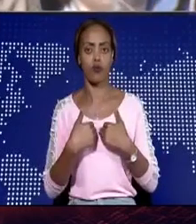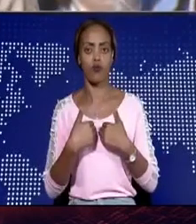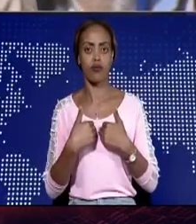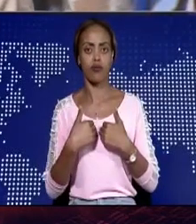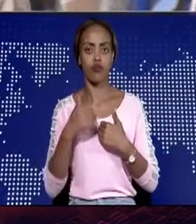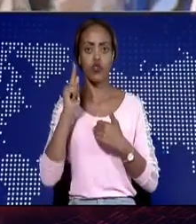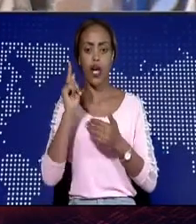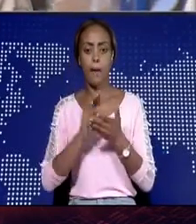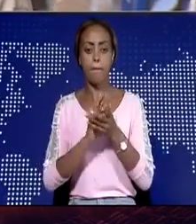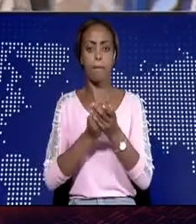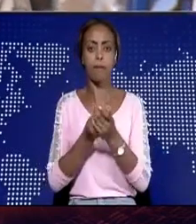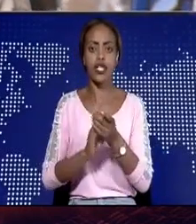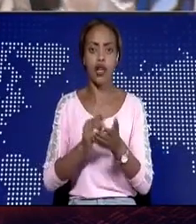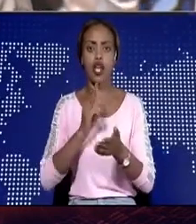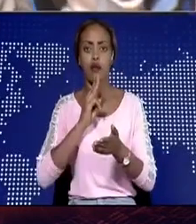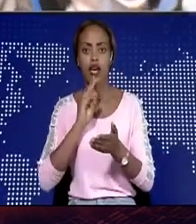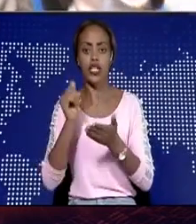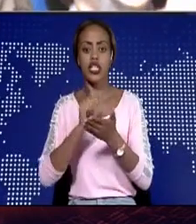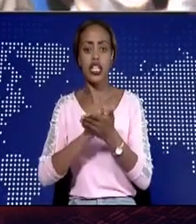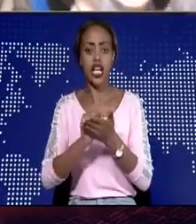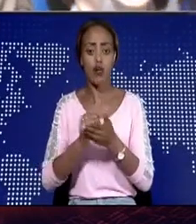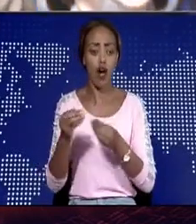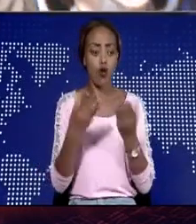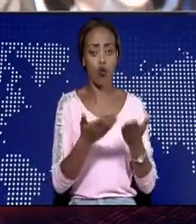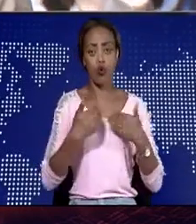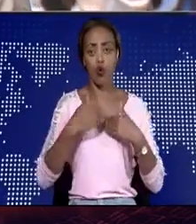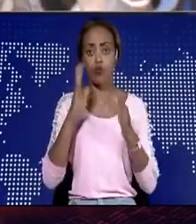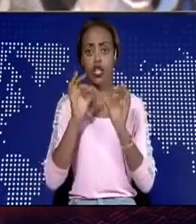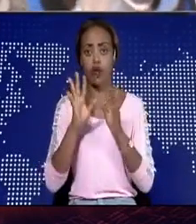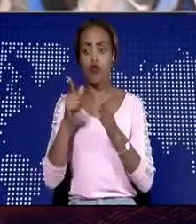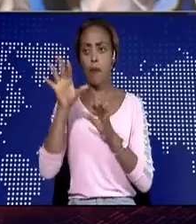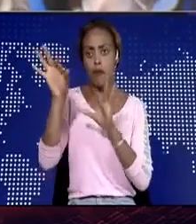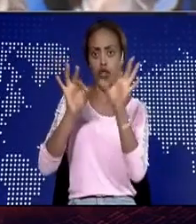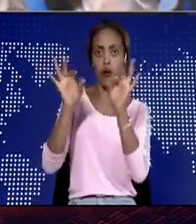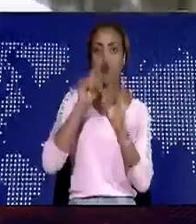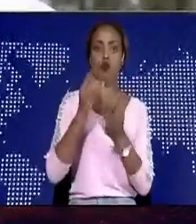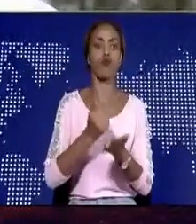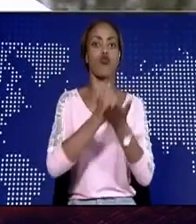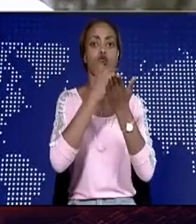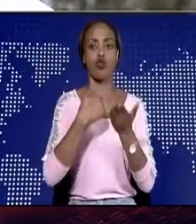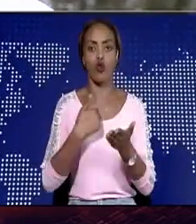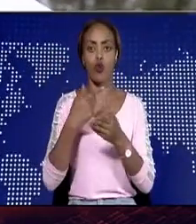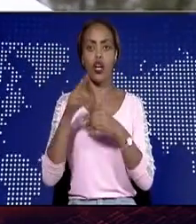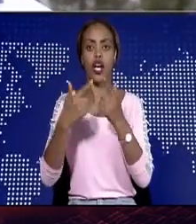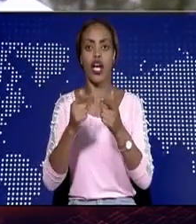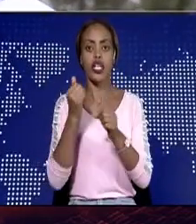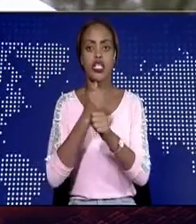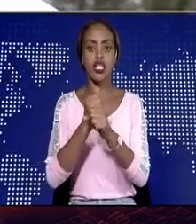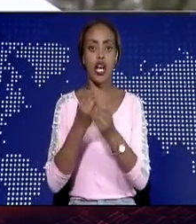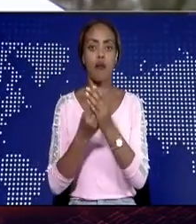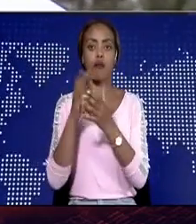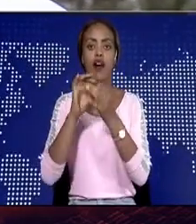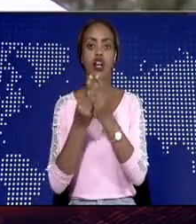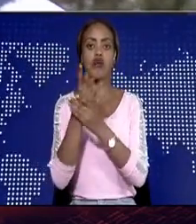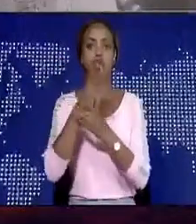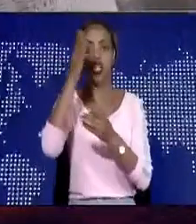نا محصاب نا ماي نا سامنا اقرو صقم لللو تمام يوم يوم لحجز للونا. قاعد استراح محبر لمعات درتا عيتا